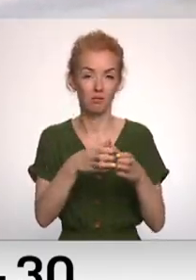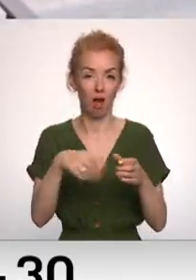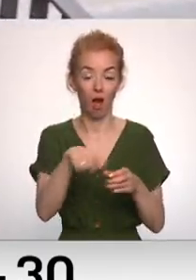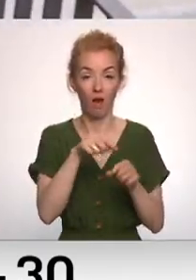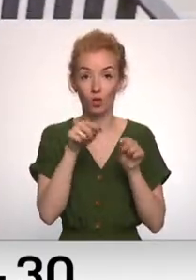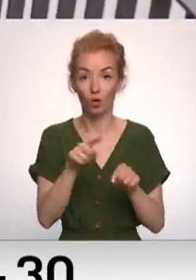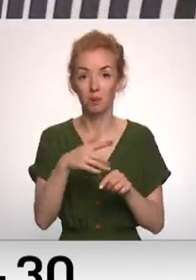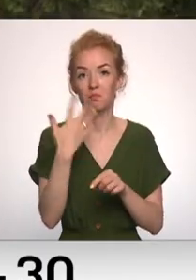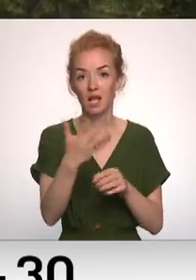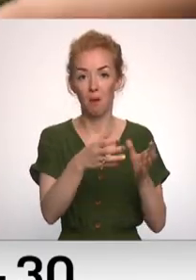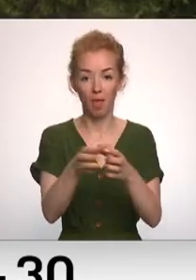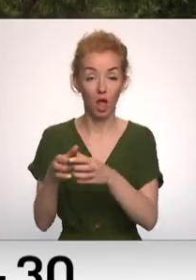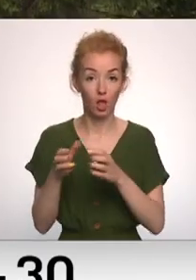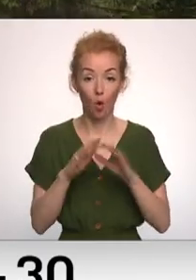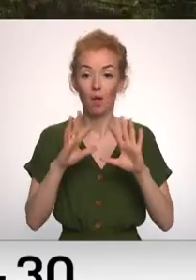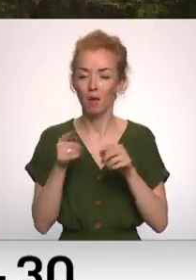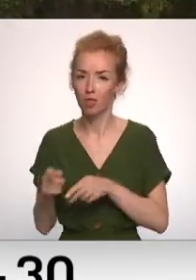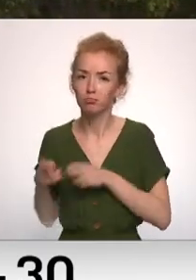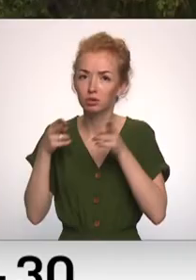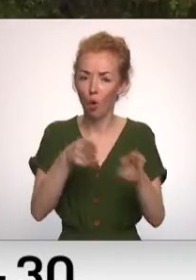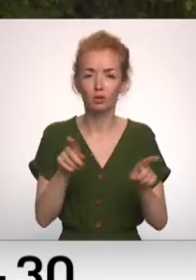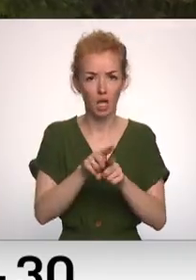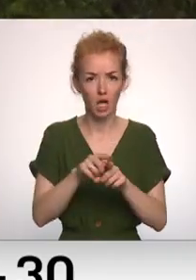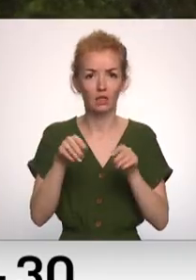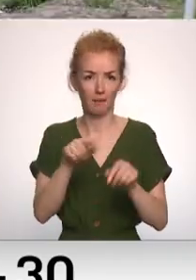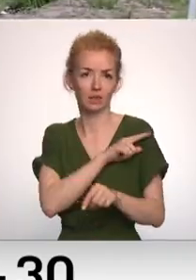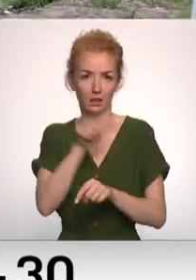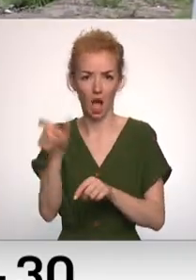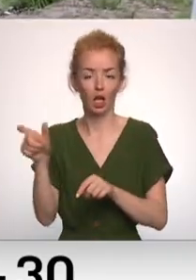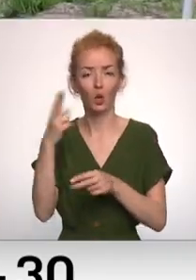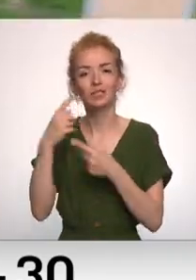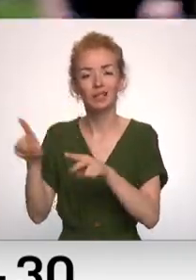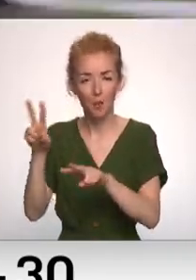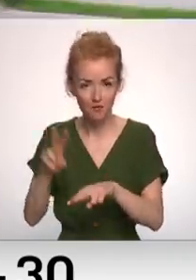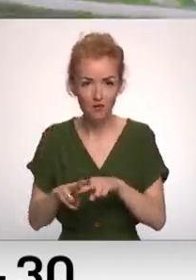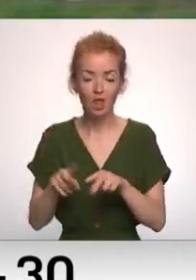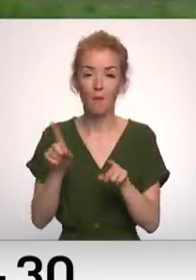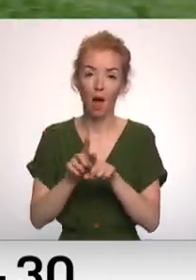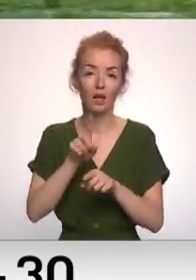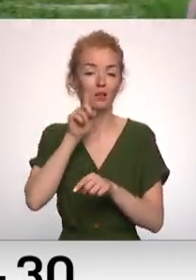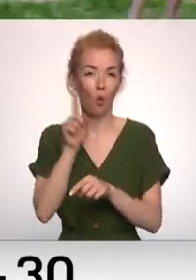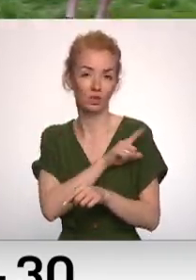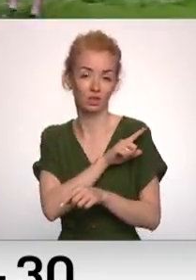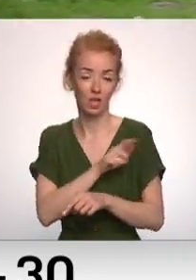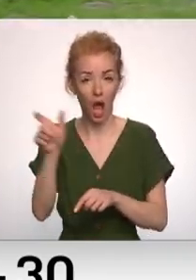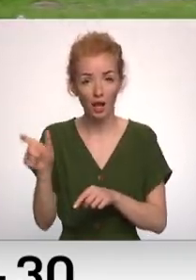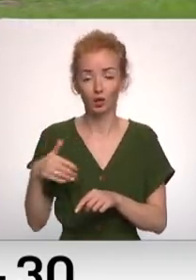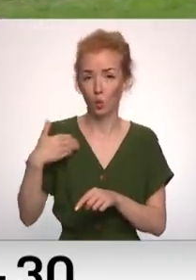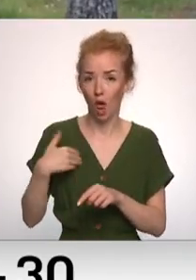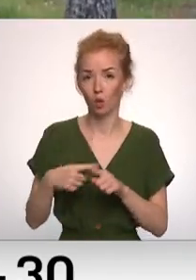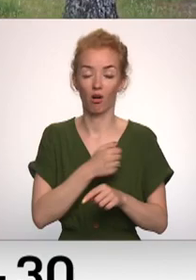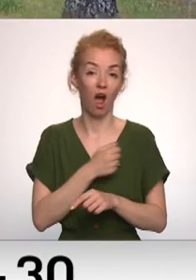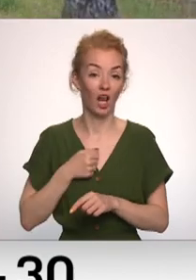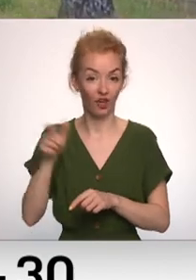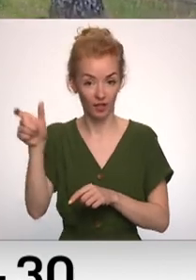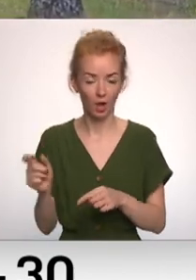kurā ir 5 bataljoni, bet te brauc arī zemesargi no citām brigādēm, jaunsargi arī valsts aizsardzības mācības skolēni un karavīri.